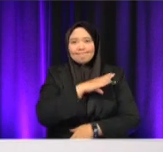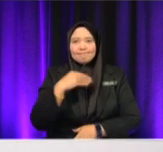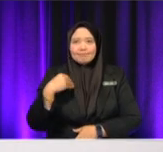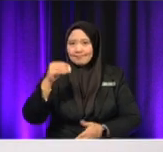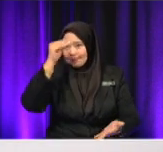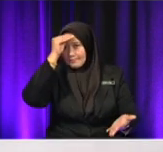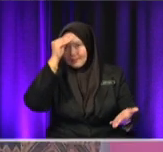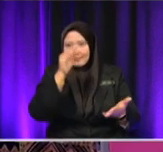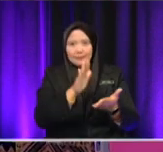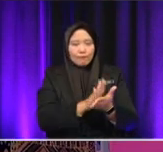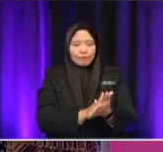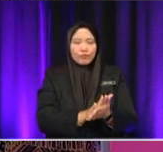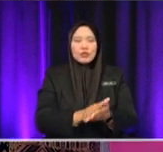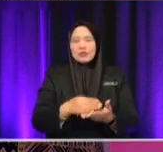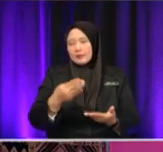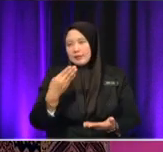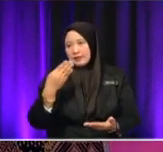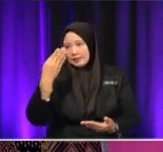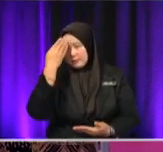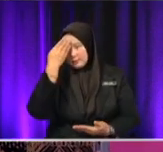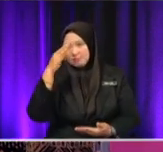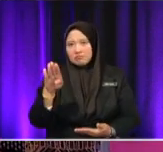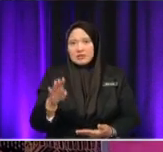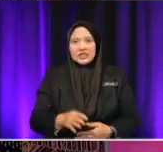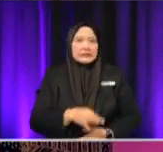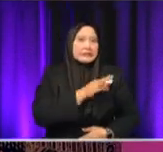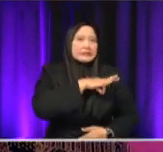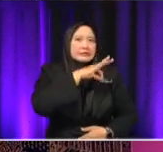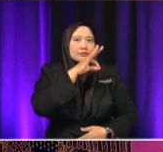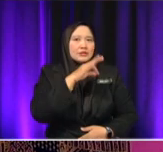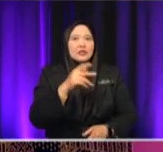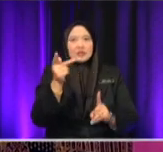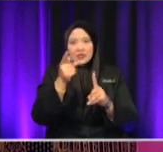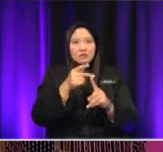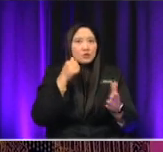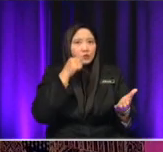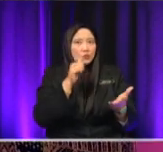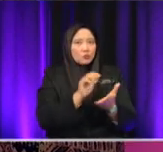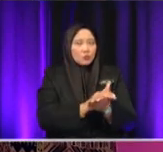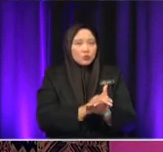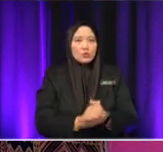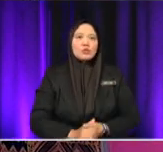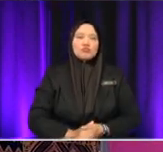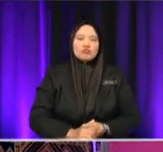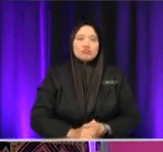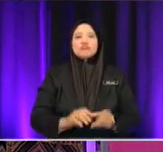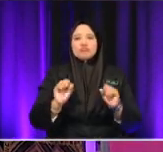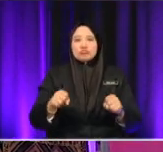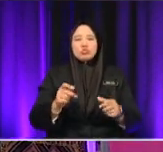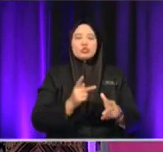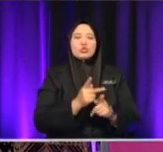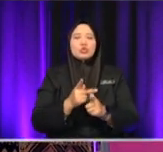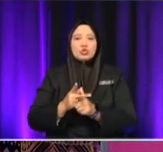lihat tadi kalau kita di masa bersama kalau anak sakit dan sebagainya bolehlah berfungsi kesedihan bersama-sama si suami dan juga